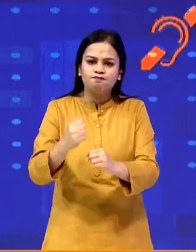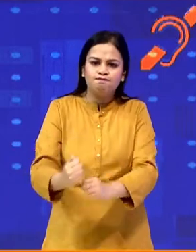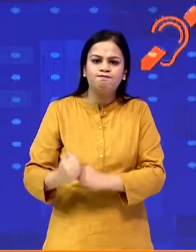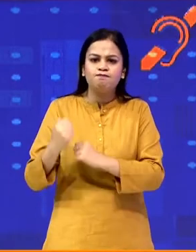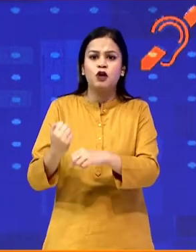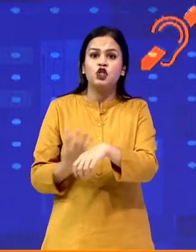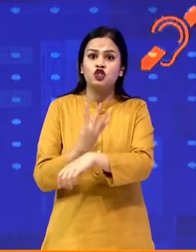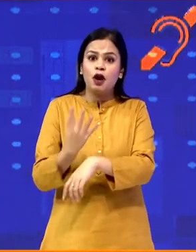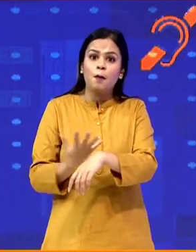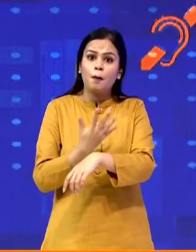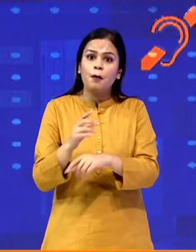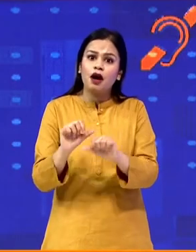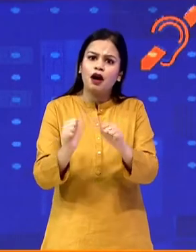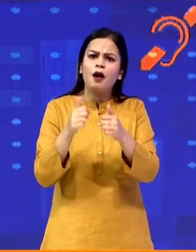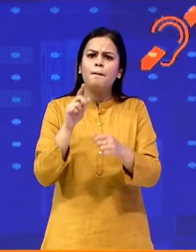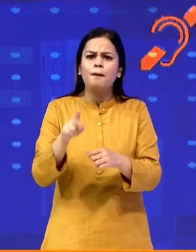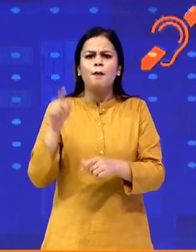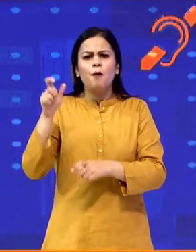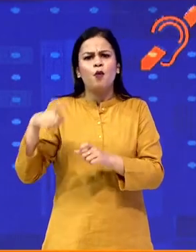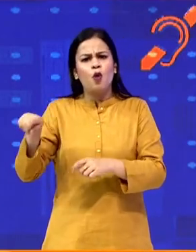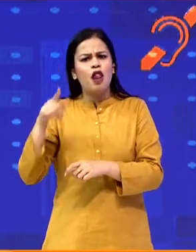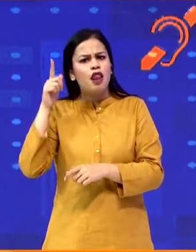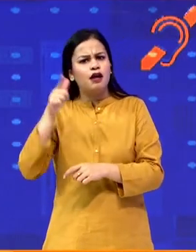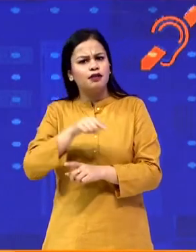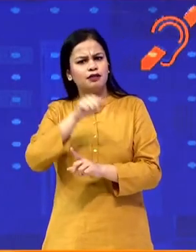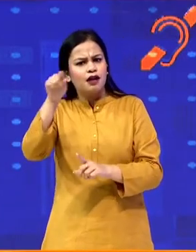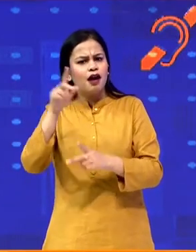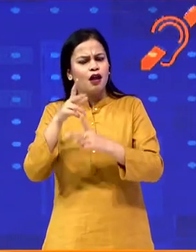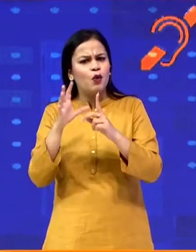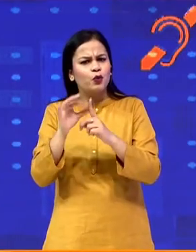पूरा करते हैं उससे क्यों लोगों को प्रॉब्लम होती है